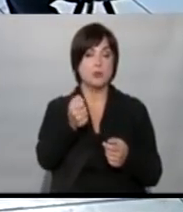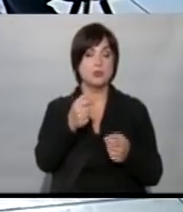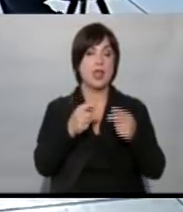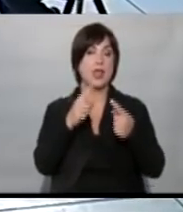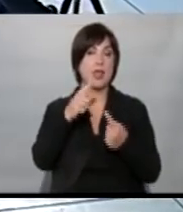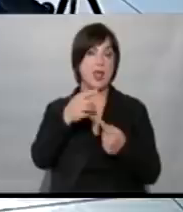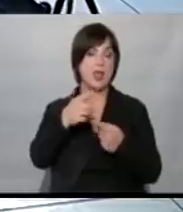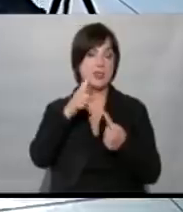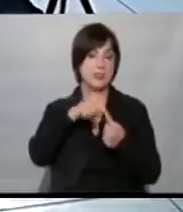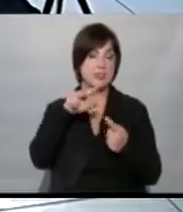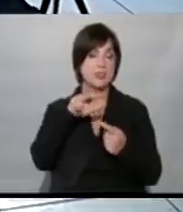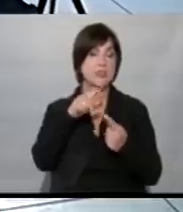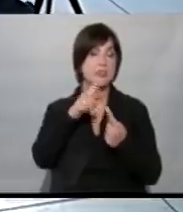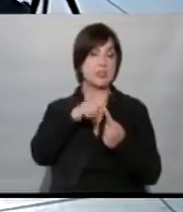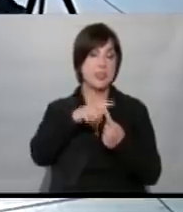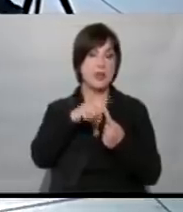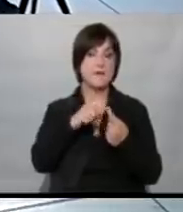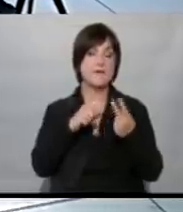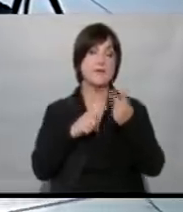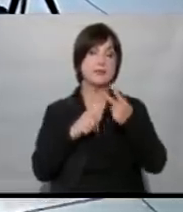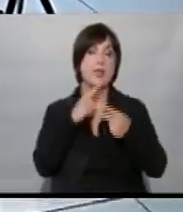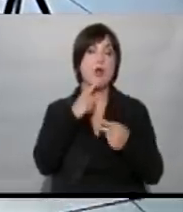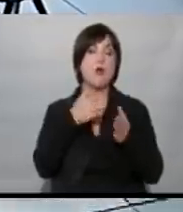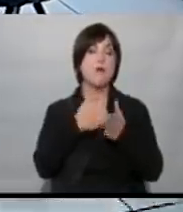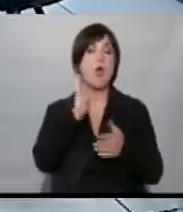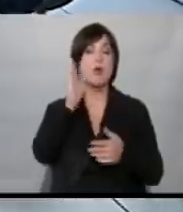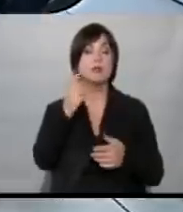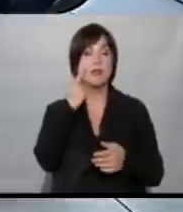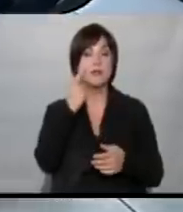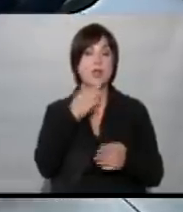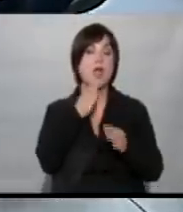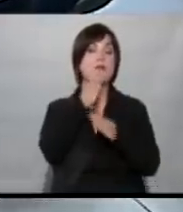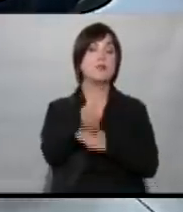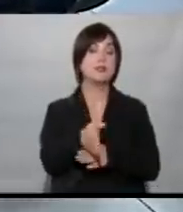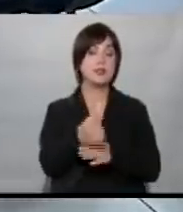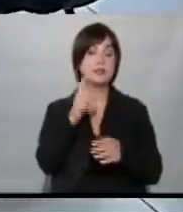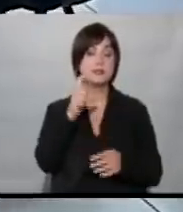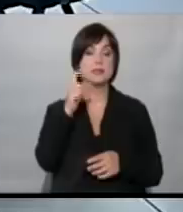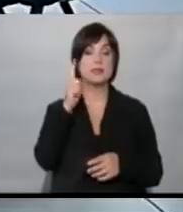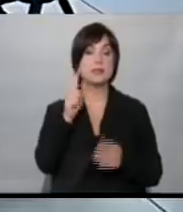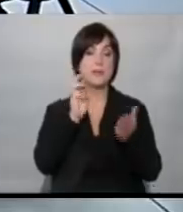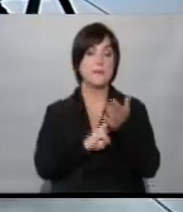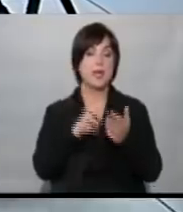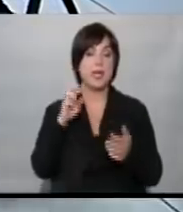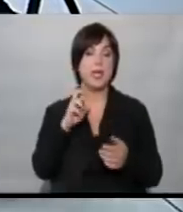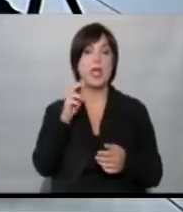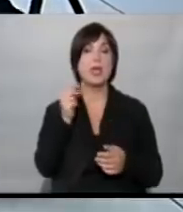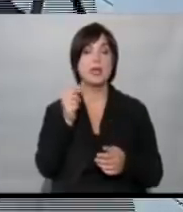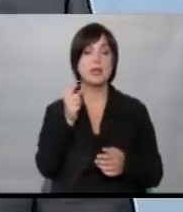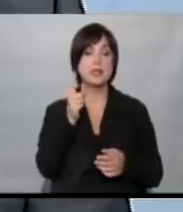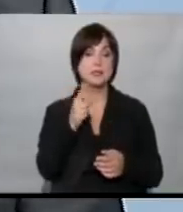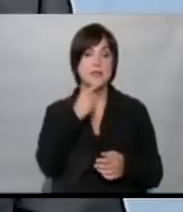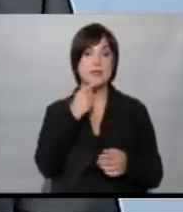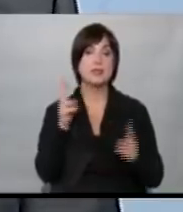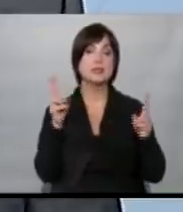во соработка со некои од новинарките, одете да го посетите Симе Ристевски, да го прашате да се